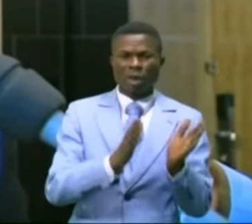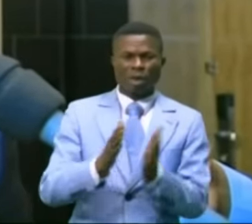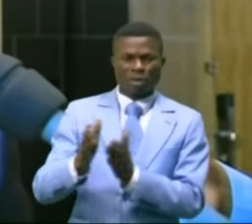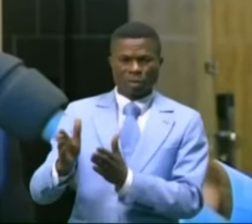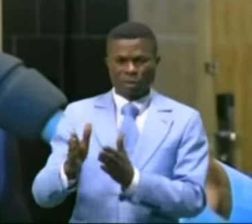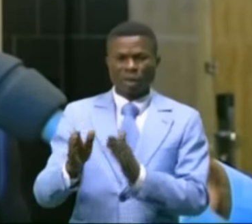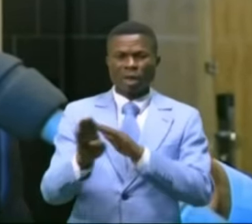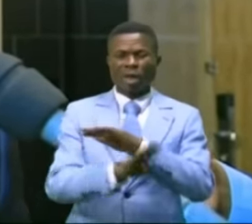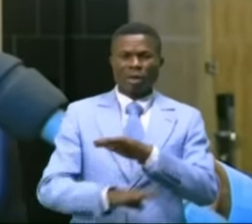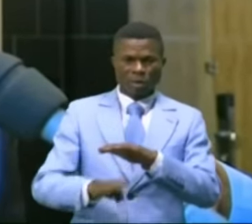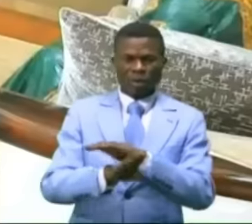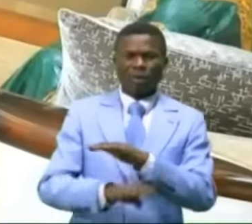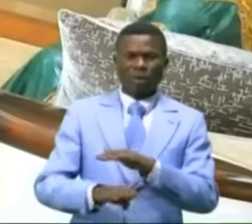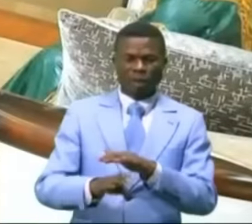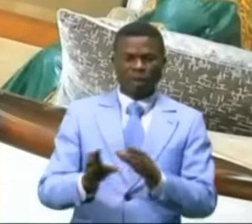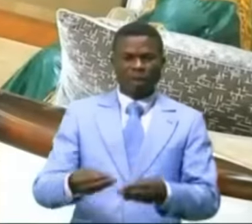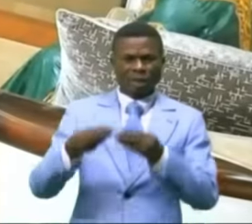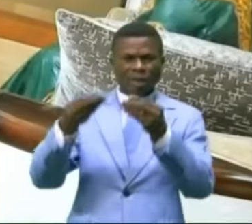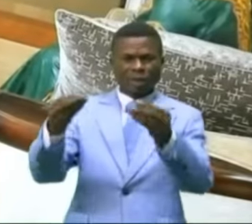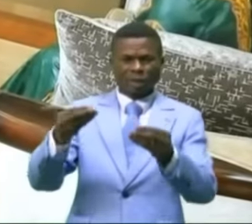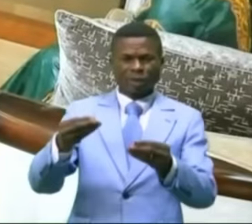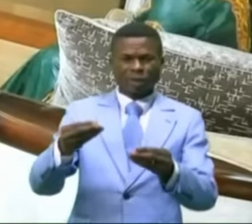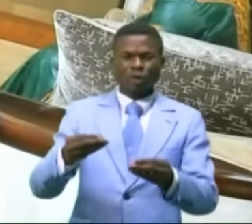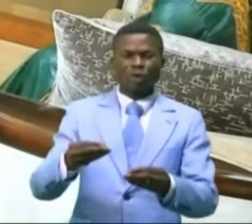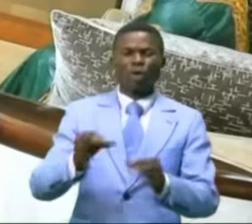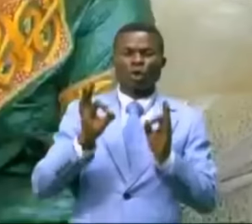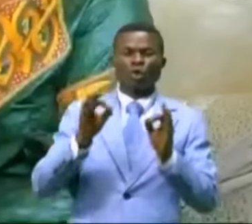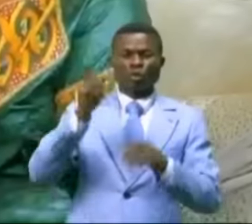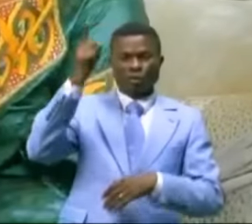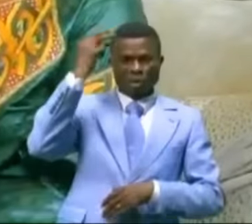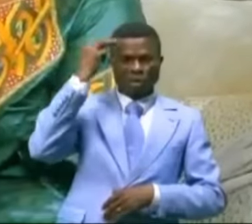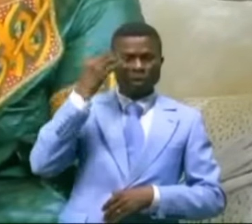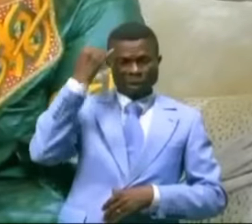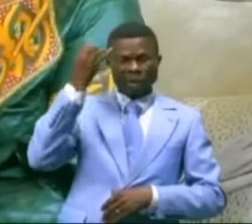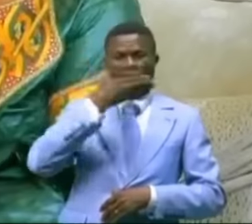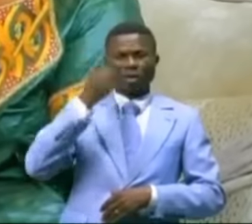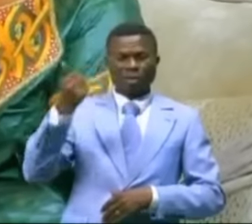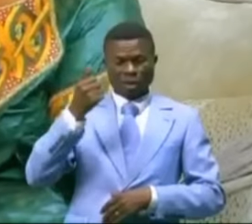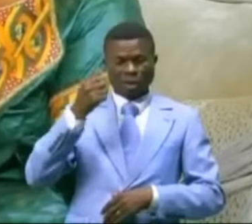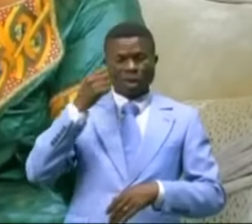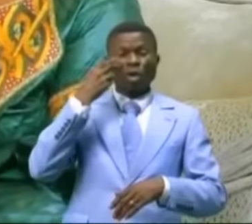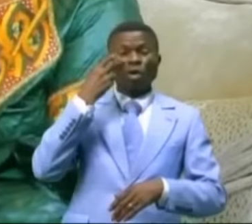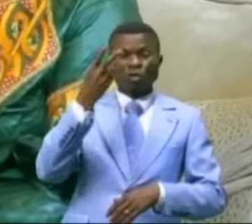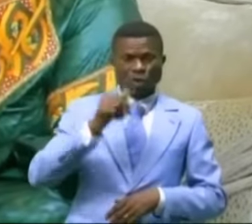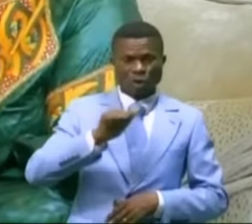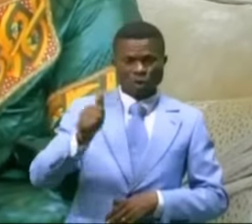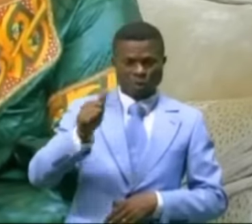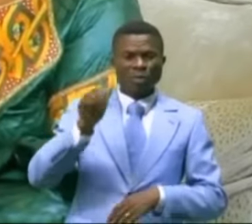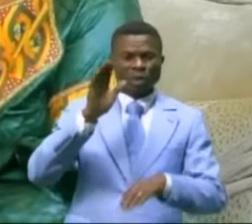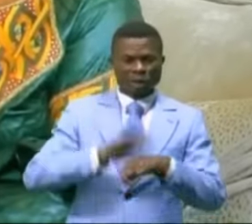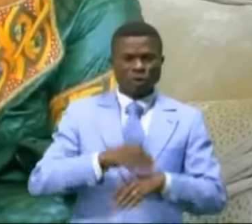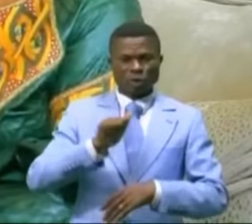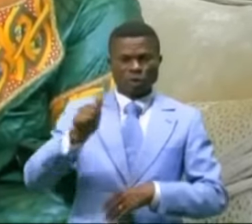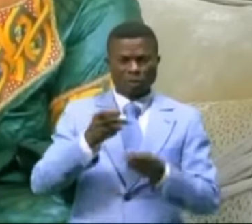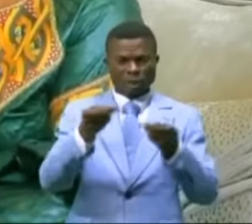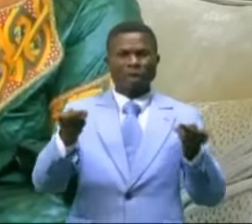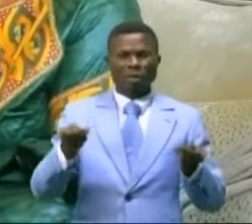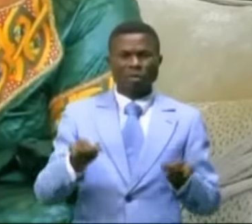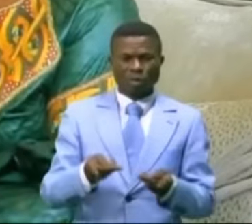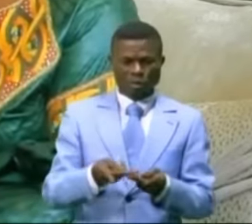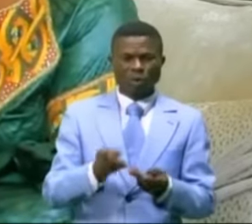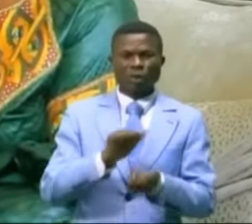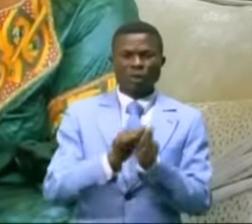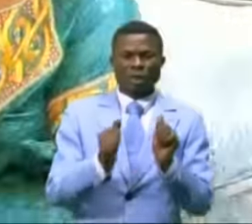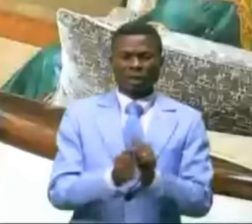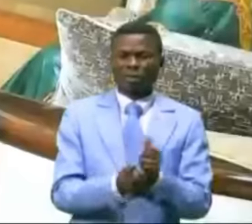à la base. Ça lui donne vraiment une bonne assise pour avoir palpé vraiment du doigt sur le terrain ce qui